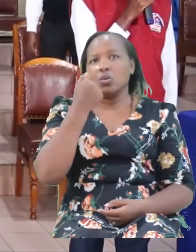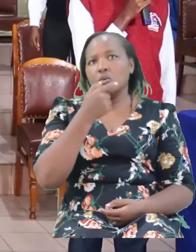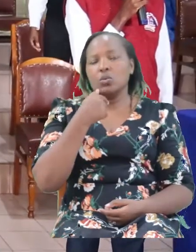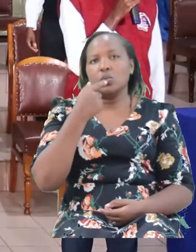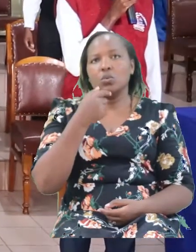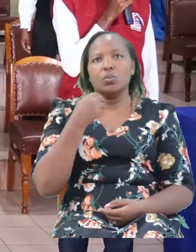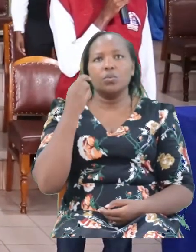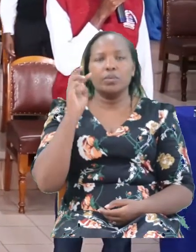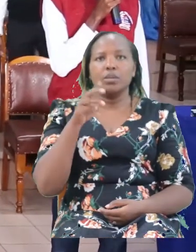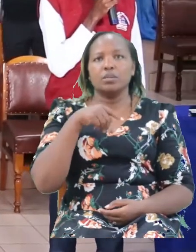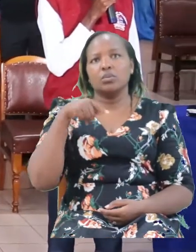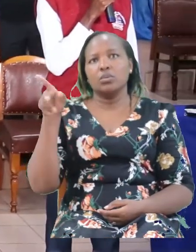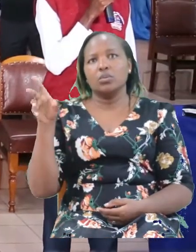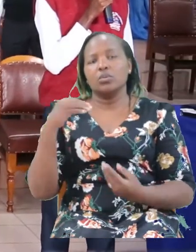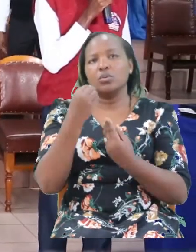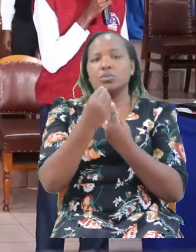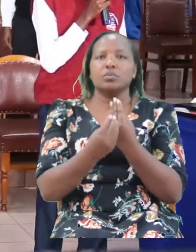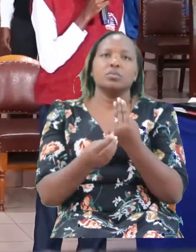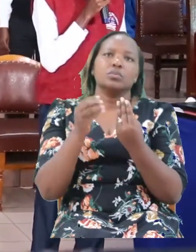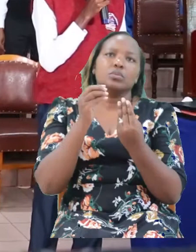yanakawia, nani